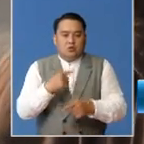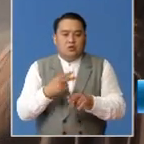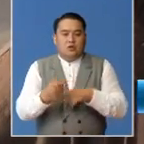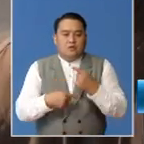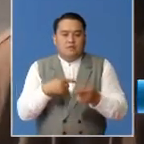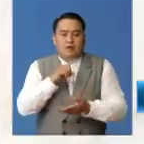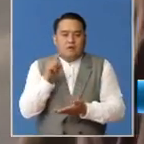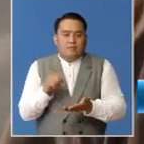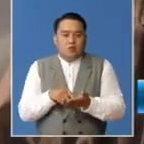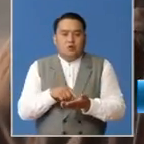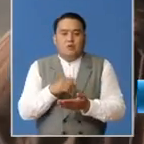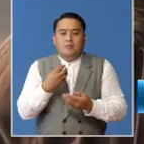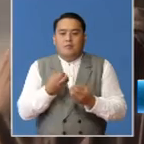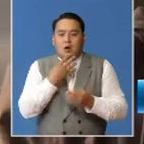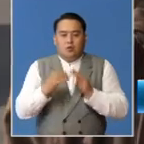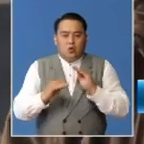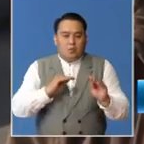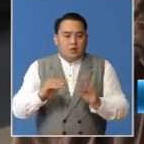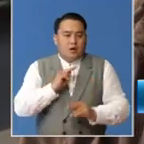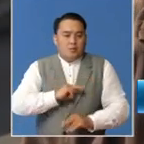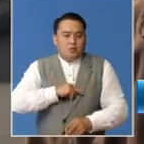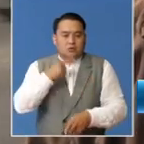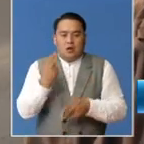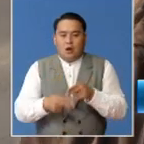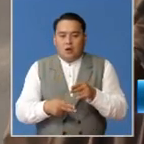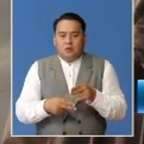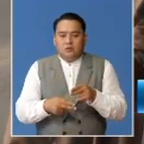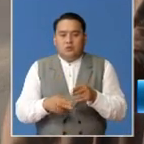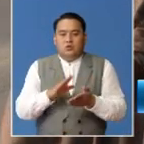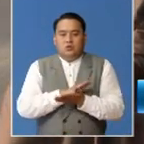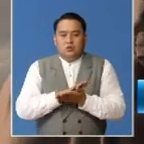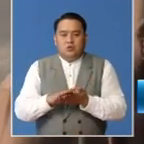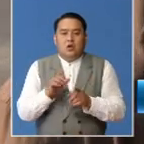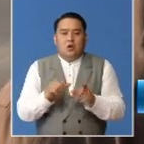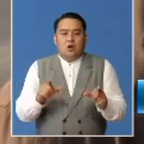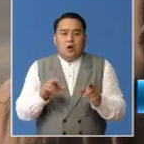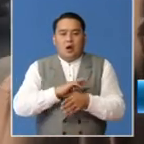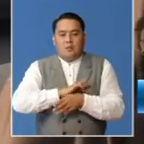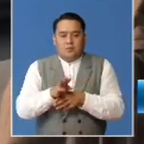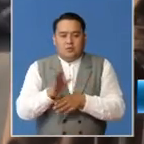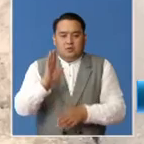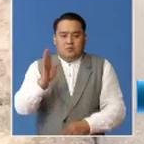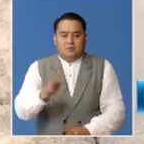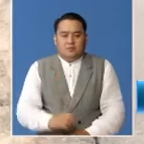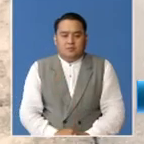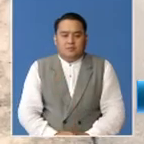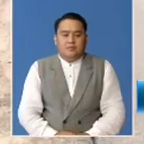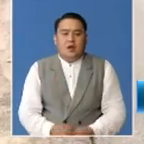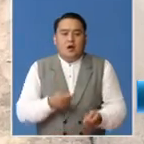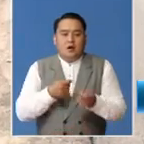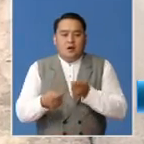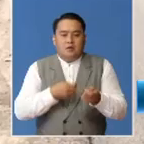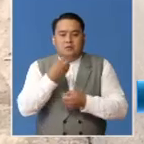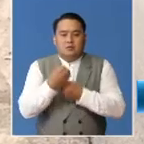занимались вопросом благоустройства. Сейчас же мы все эти работы закончили. Заверяю, чистоту для граждан обеспечим в скором времени. Административный